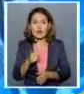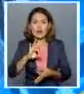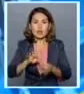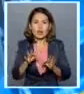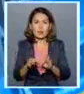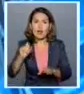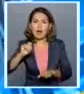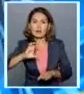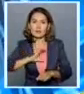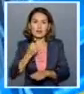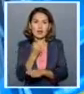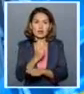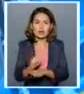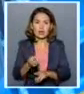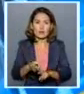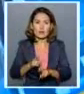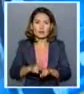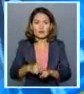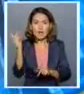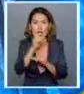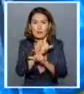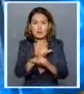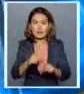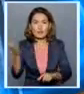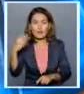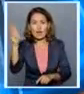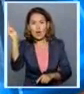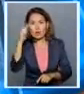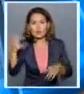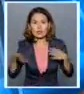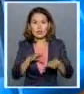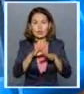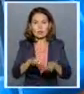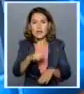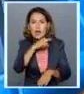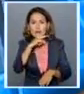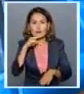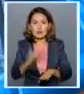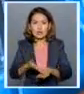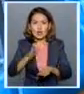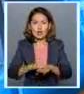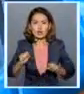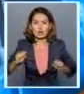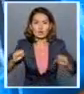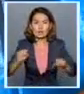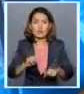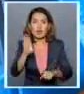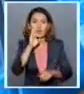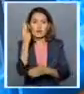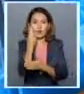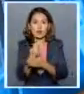олимпиаданың алтынын олжалады. Жетісу ауыр атлетика мектебінің өкілі басты қарсыласы саналған ресейлік зілтемішлерді кеше қапы